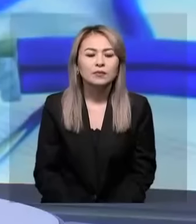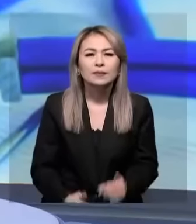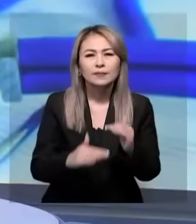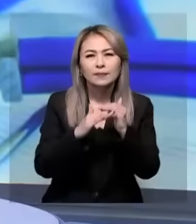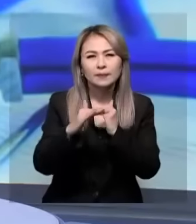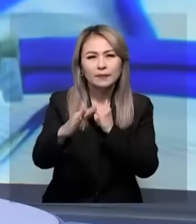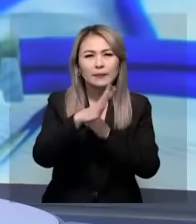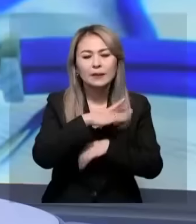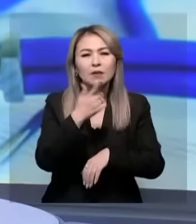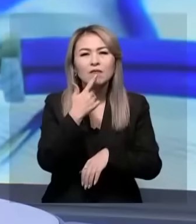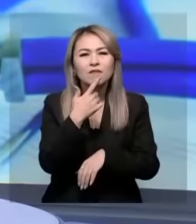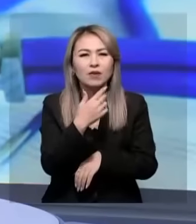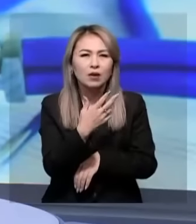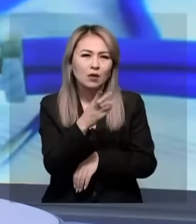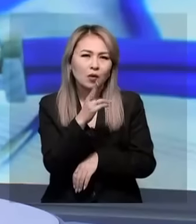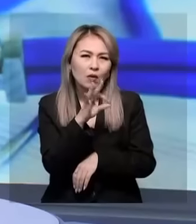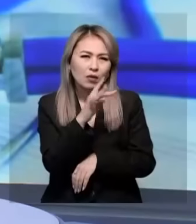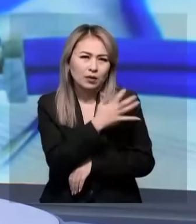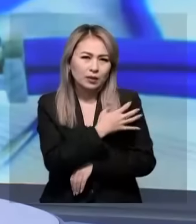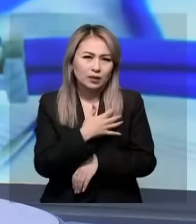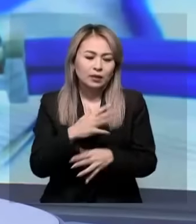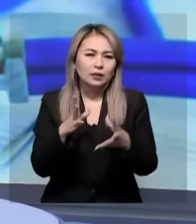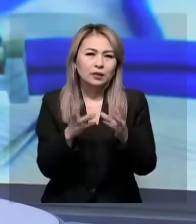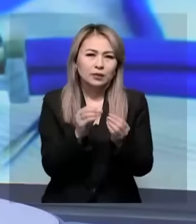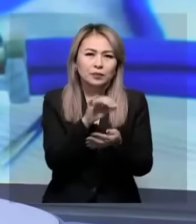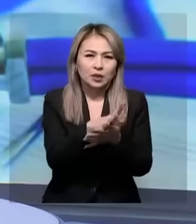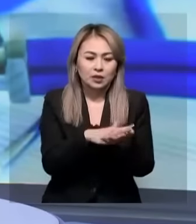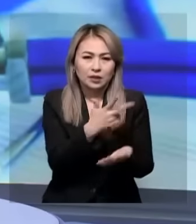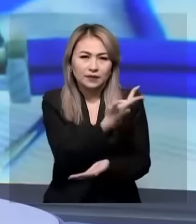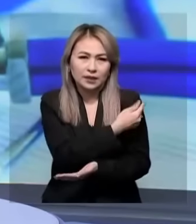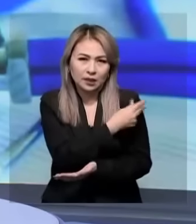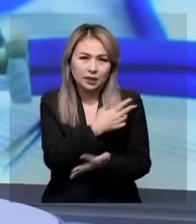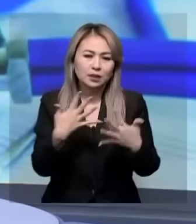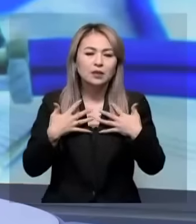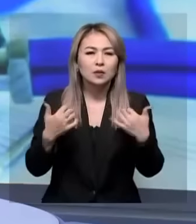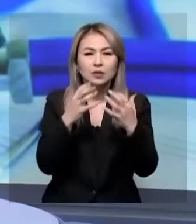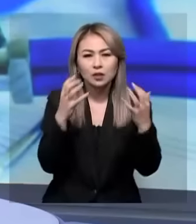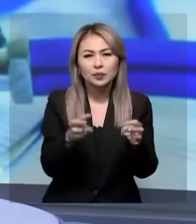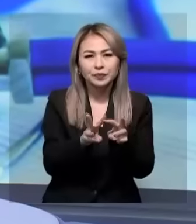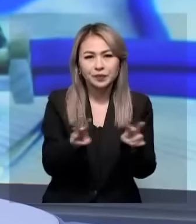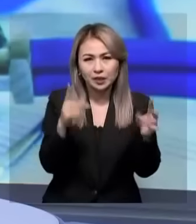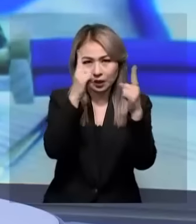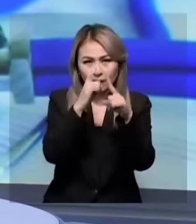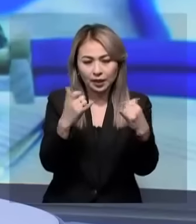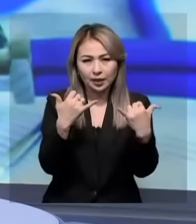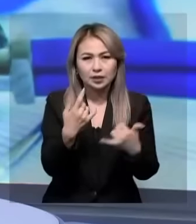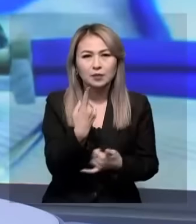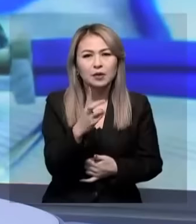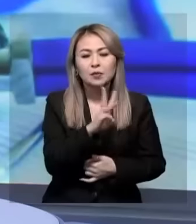Елде қызылшаға қарсы қосымша екпе салу науқаны жалғасып жатыр. Денсаулық сақтау министрлігінің мәліметіне қарағанда қазір